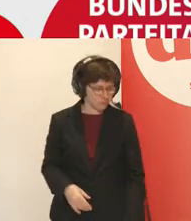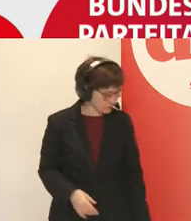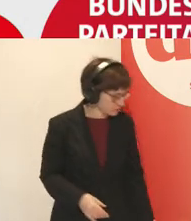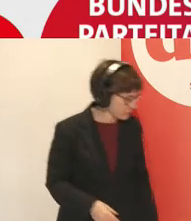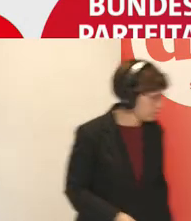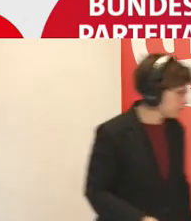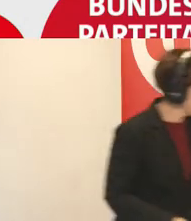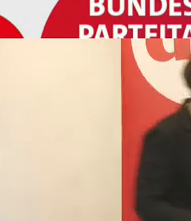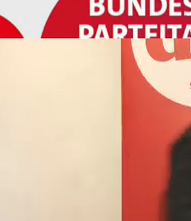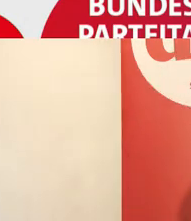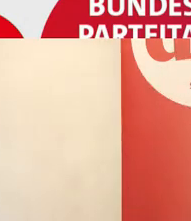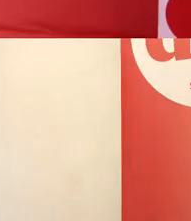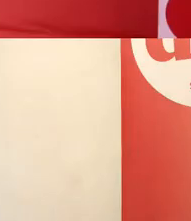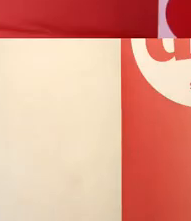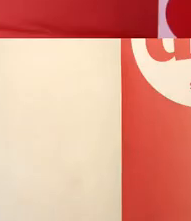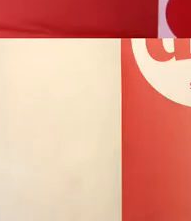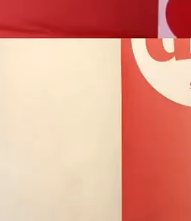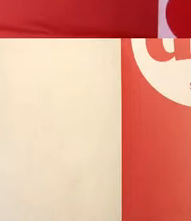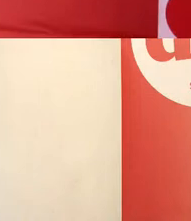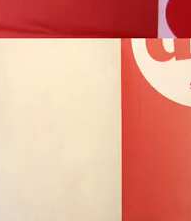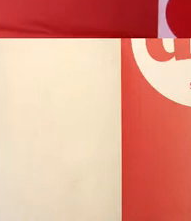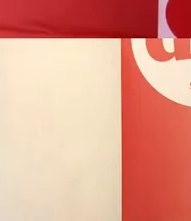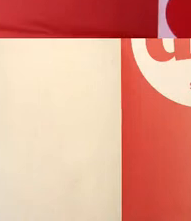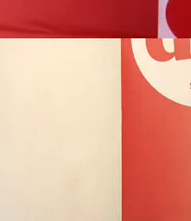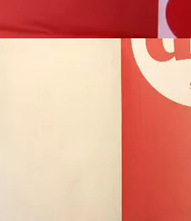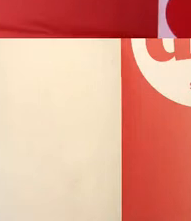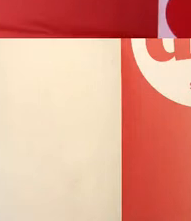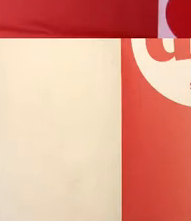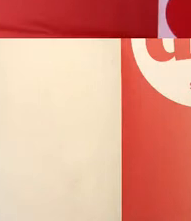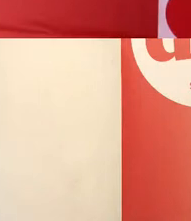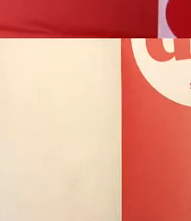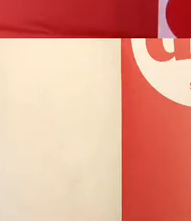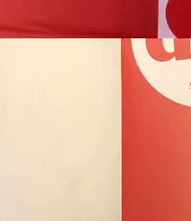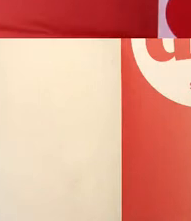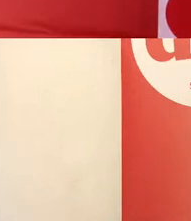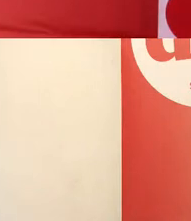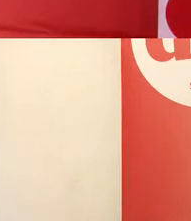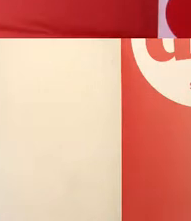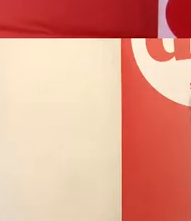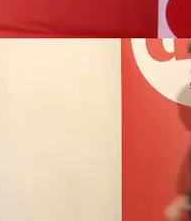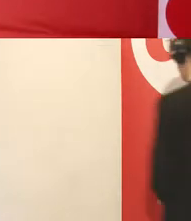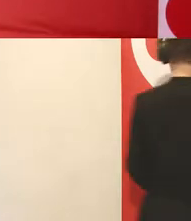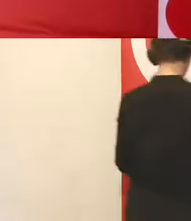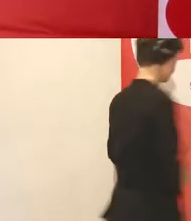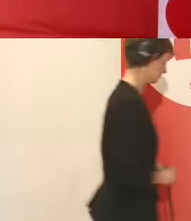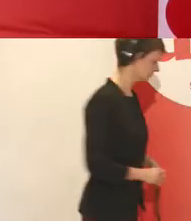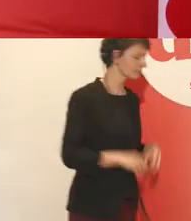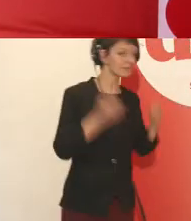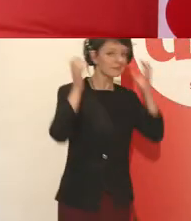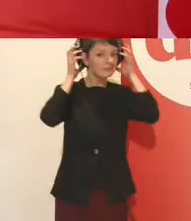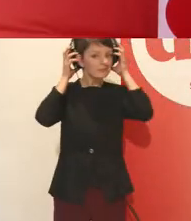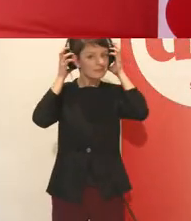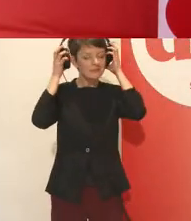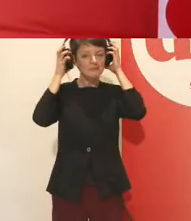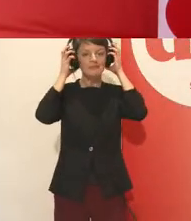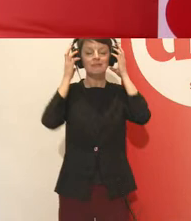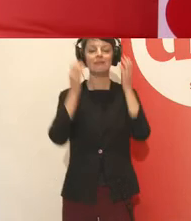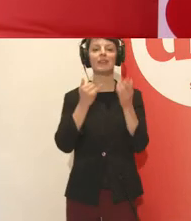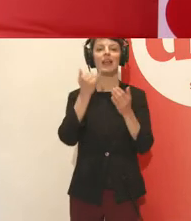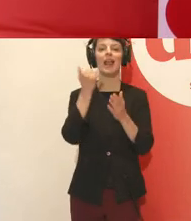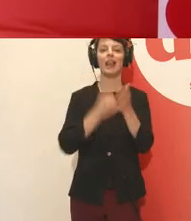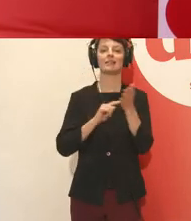noch ein letzter hinweis vorab bevor wir die parteivorsitzenden begrüßen dürfen die auch schon hier sind